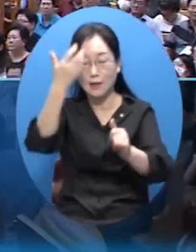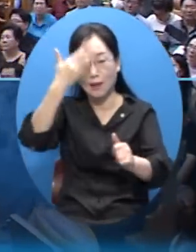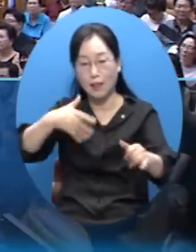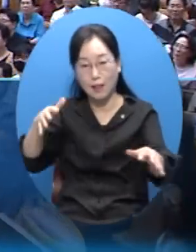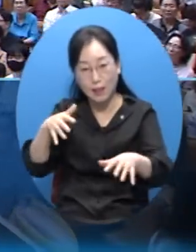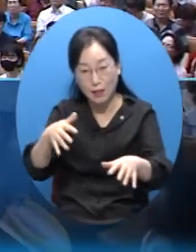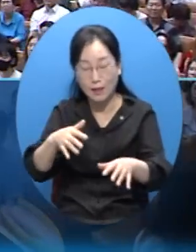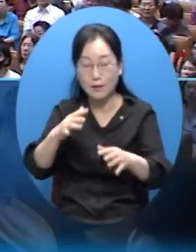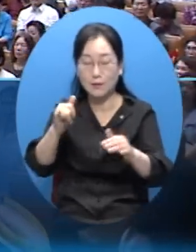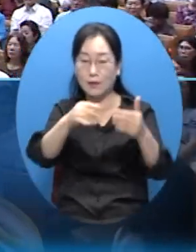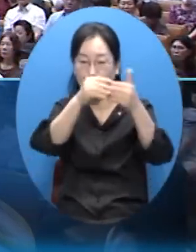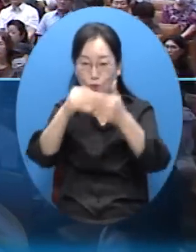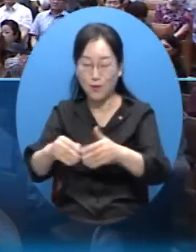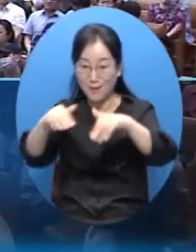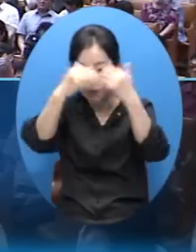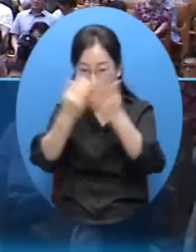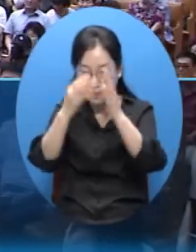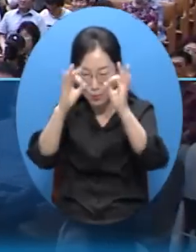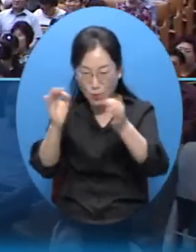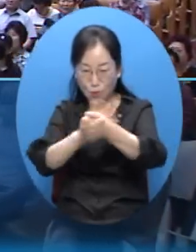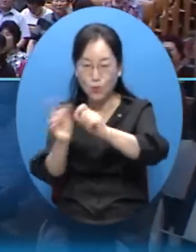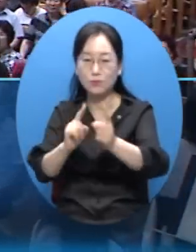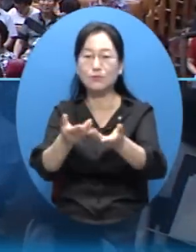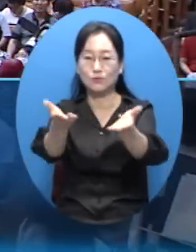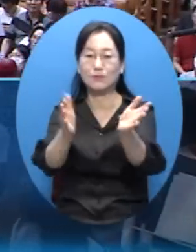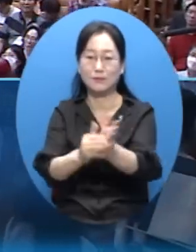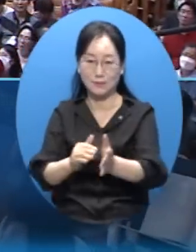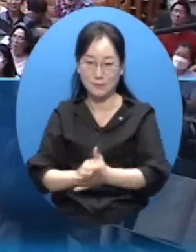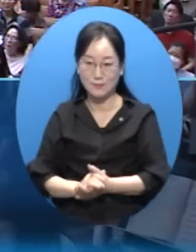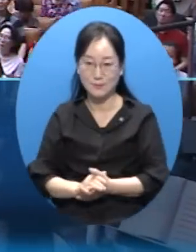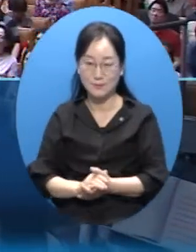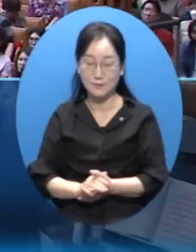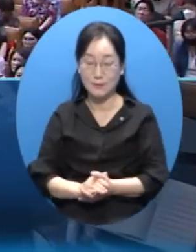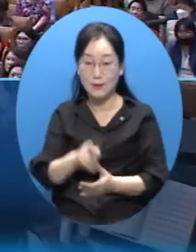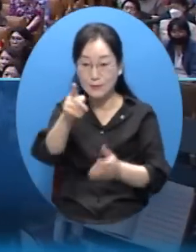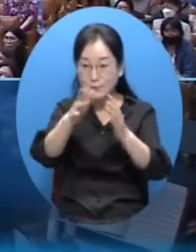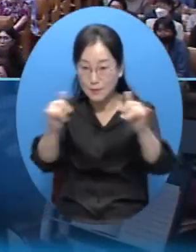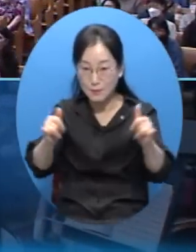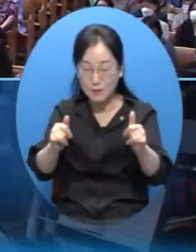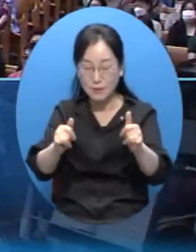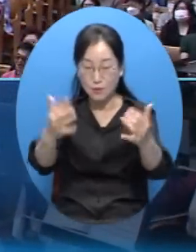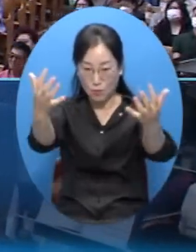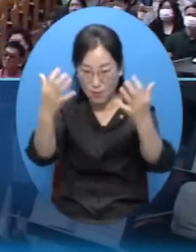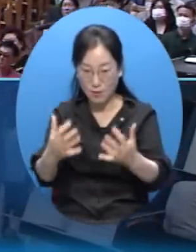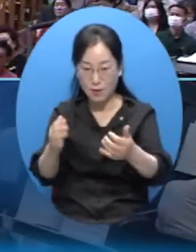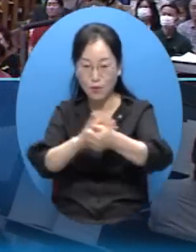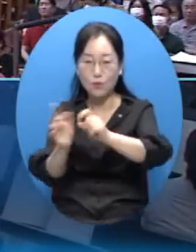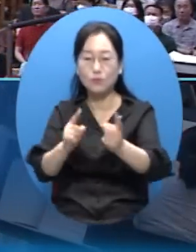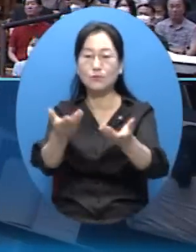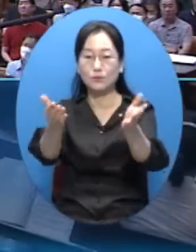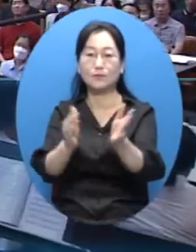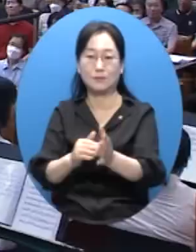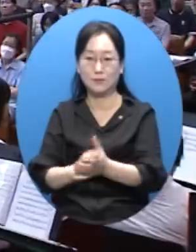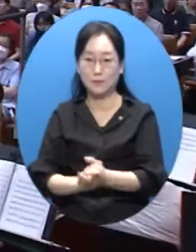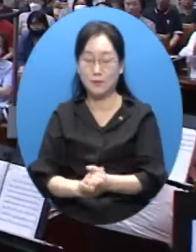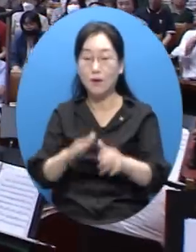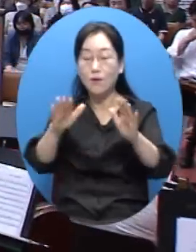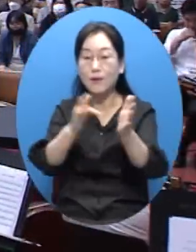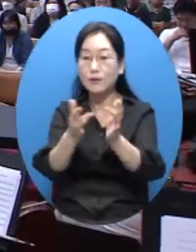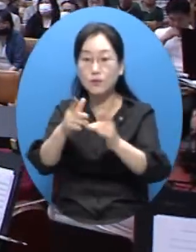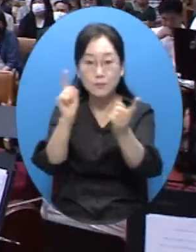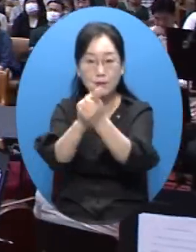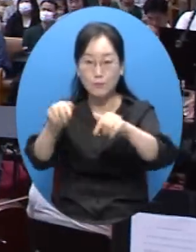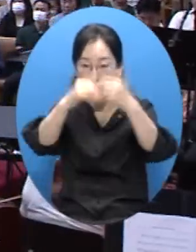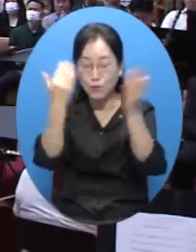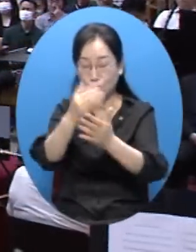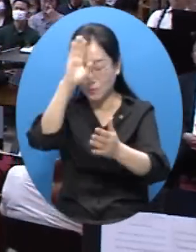중풍병자들을 데려오니 그들을 고치시더라. 그들을 고치시더라. 오늘 예수님을 만나서